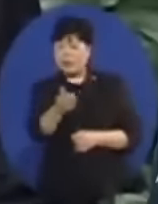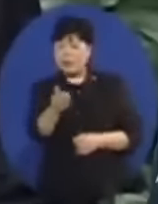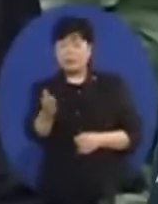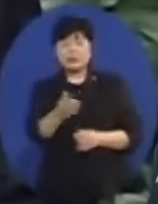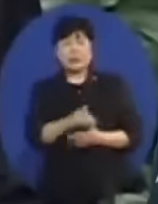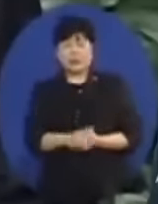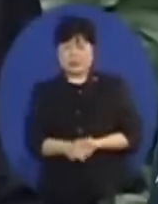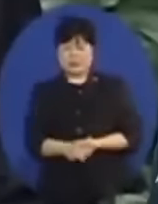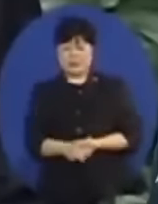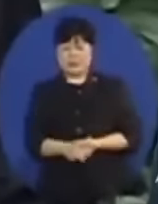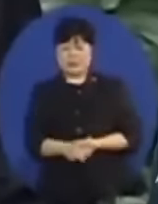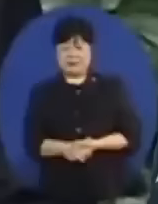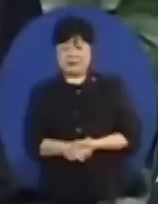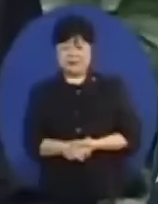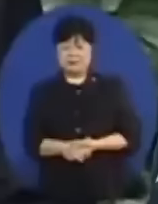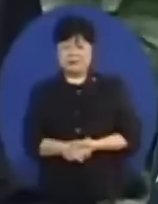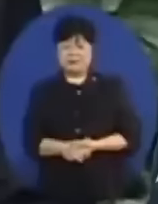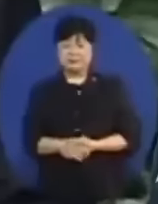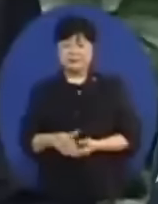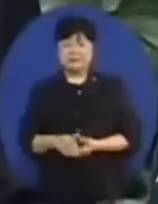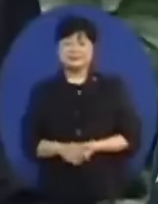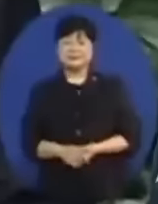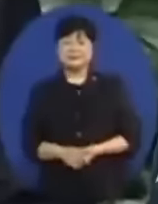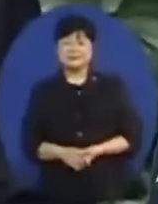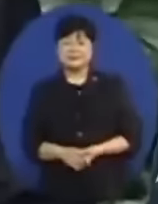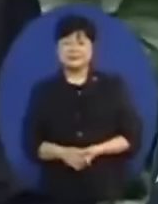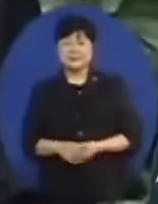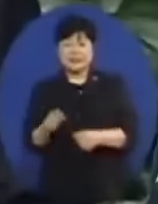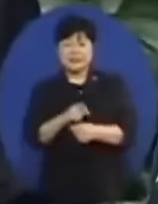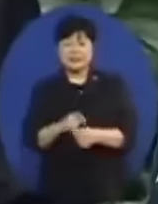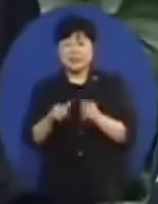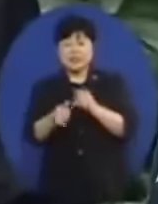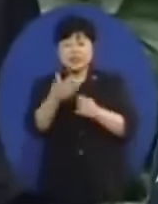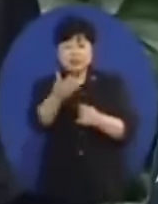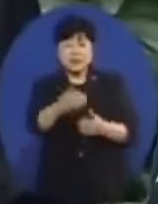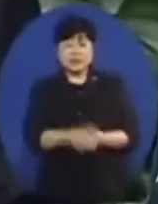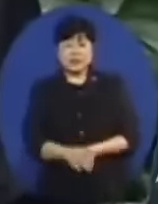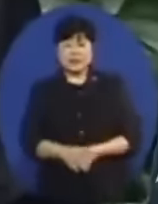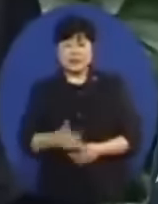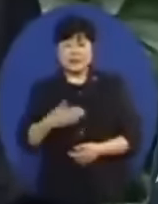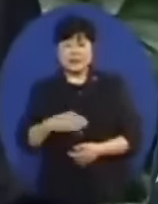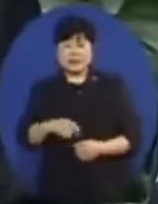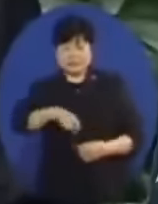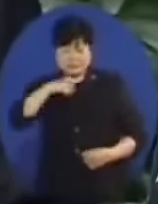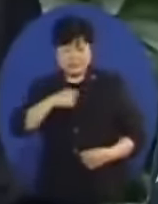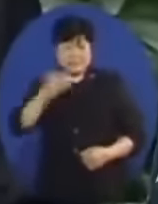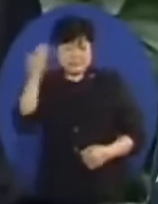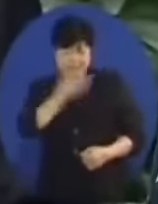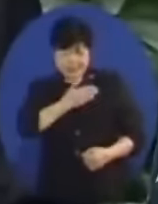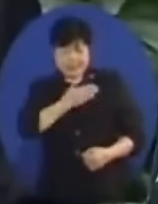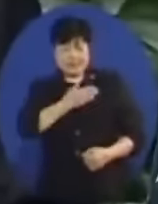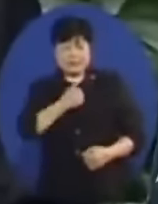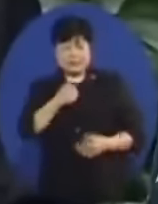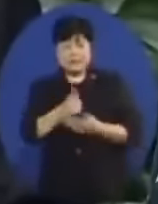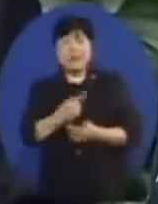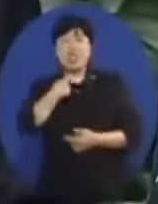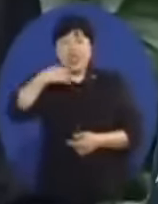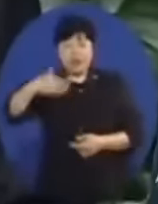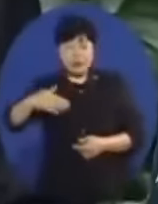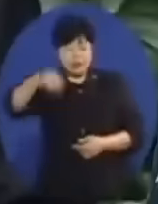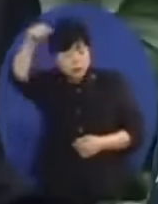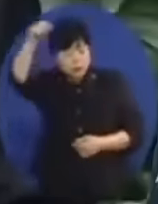누가 있어요? 그런 사람 제가 오늘 특별히 상을 줄 테니까 한번 손을 들어보세요.